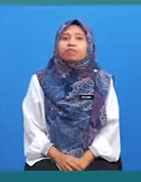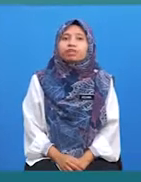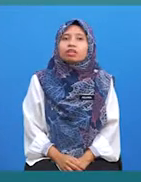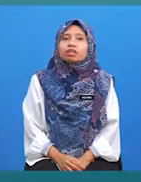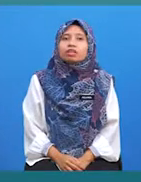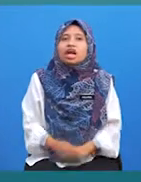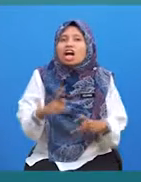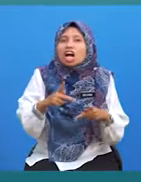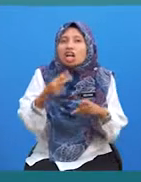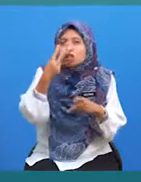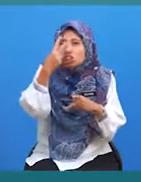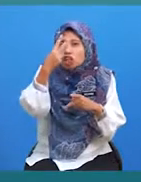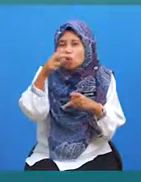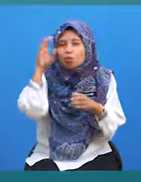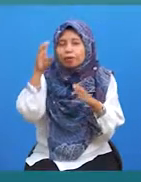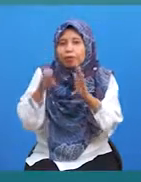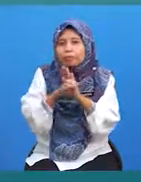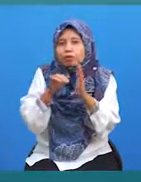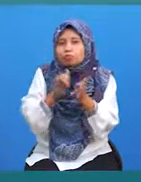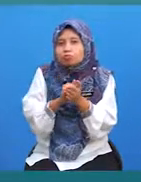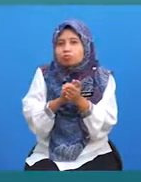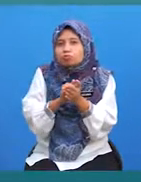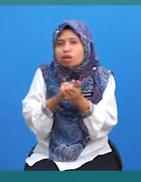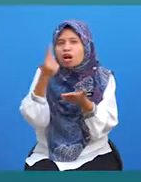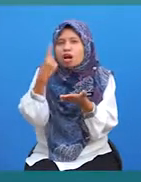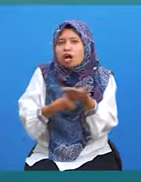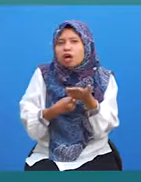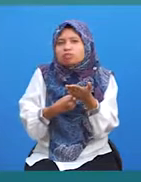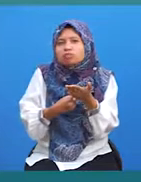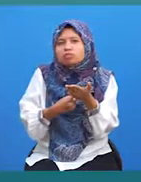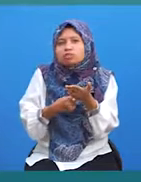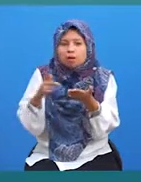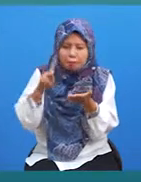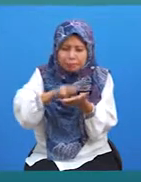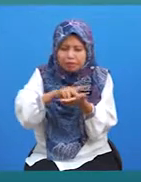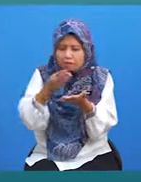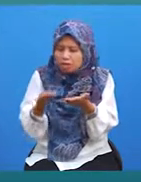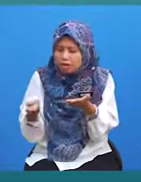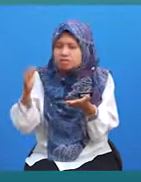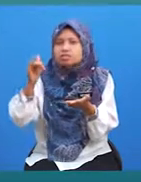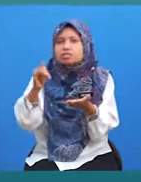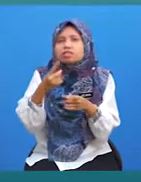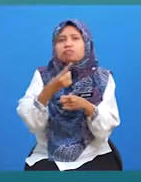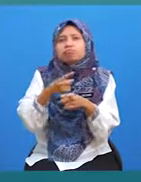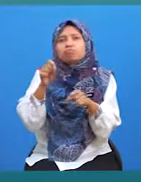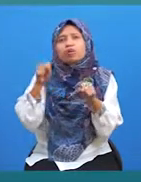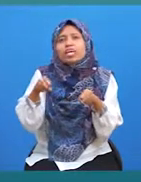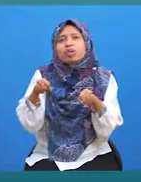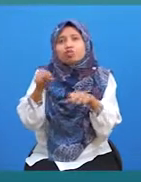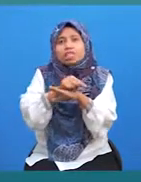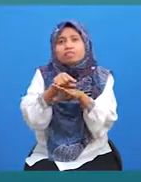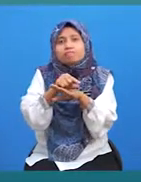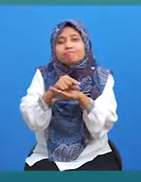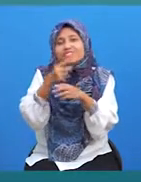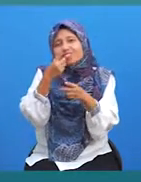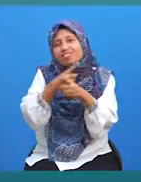Kalau melihat kepada imej yang terpapar ini, apa agaknya peribahasa yang sesuai? Ya, betul